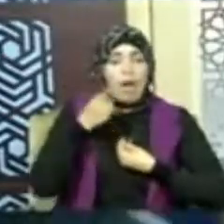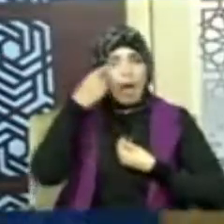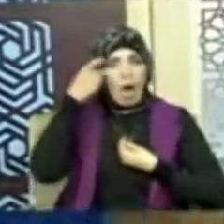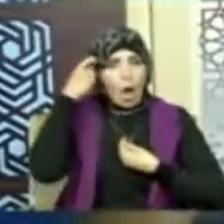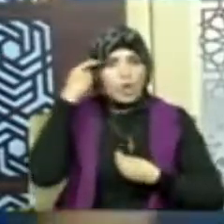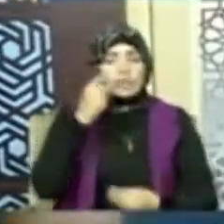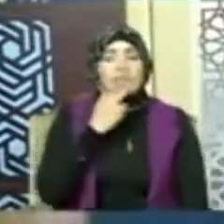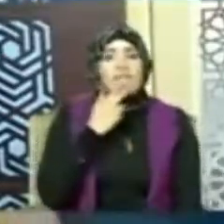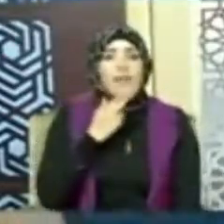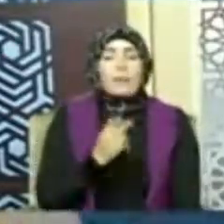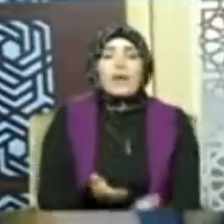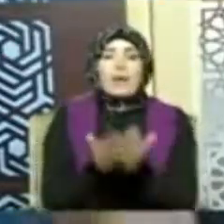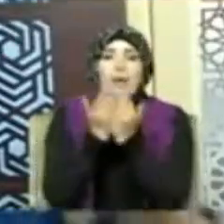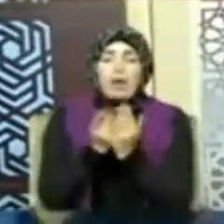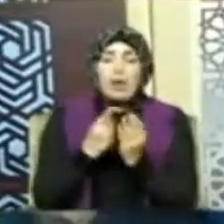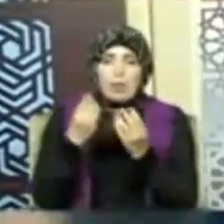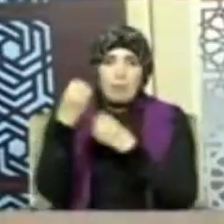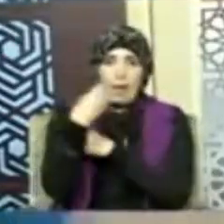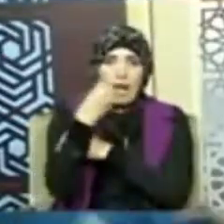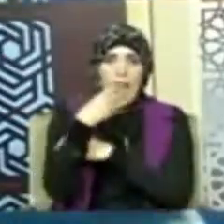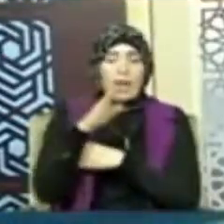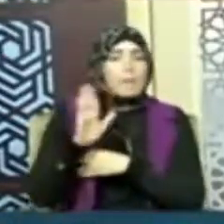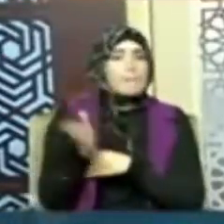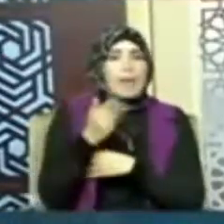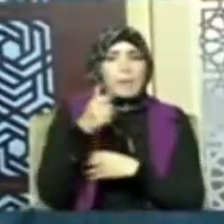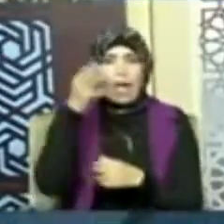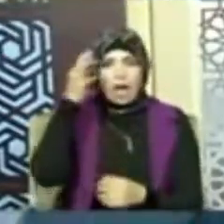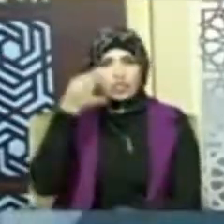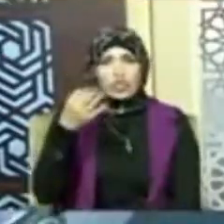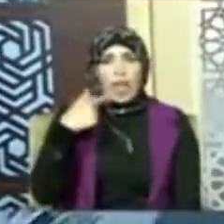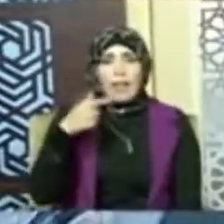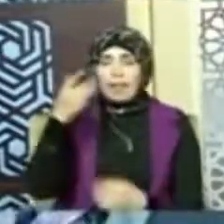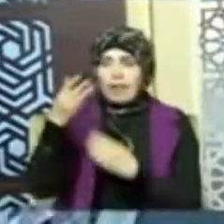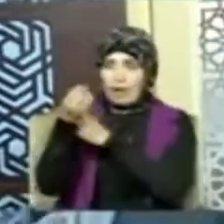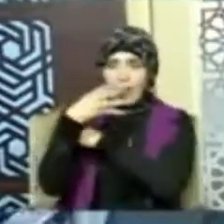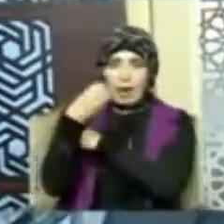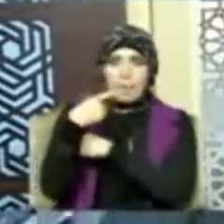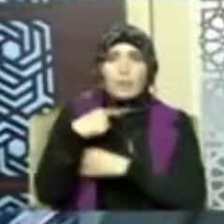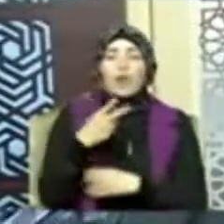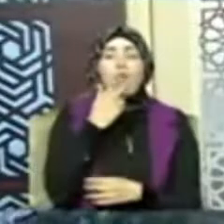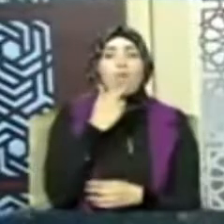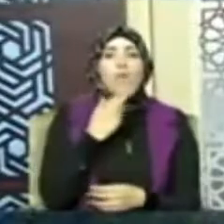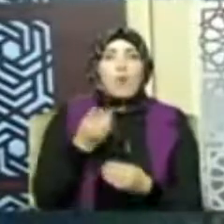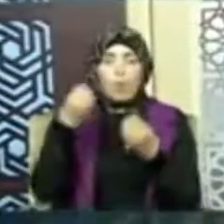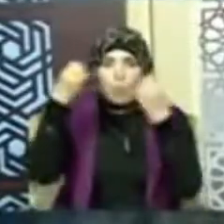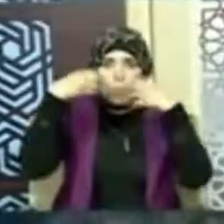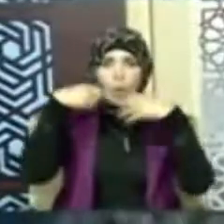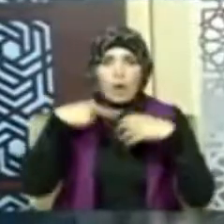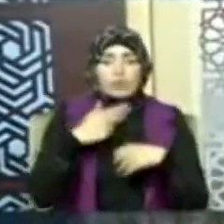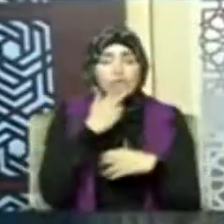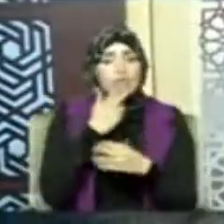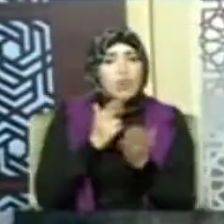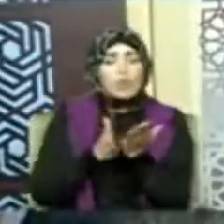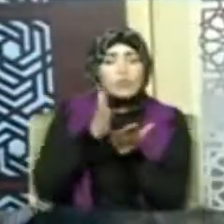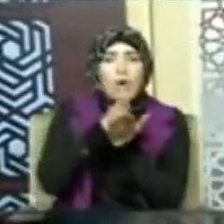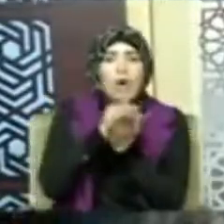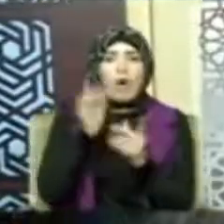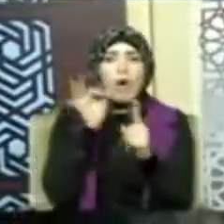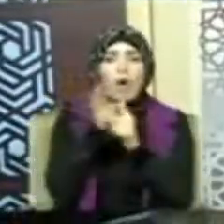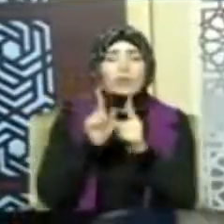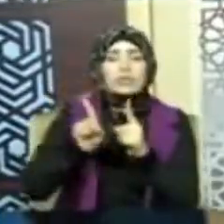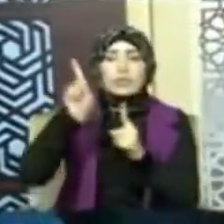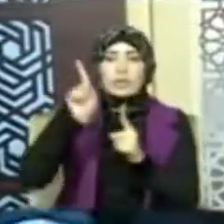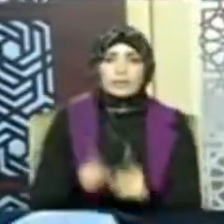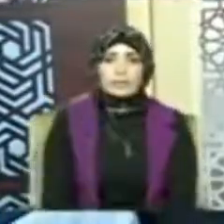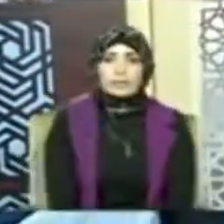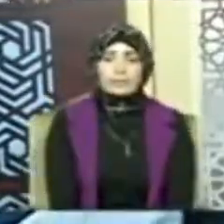حسن الفهم، اللهم علمنا ما جهلنا وذكرنا ما نسينا وارزقنا حسن القصد إليك. اللهم لا